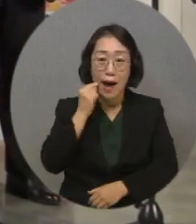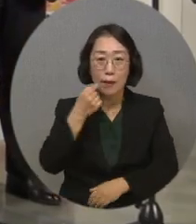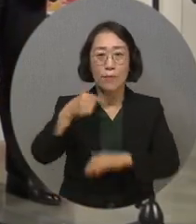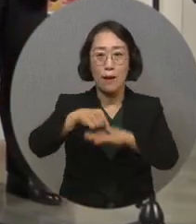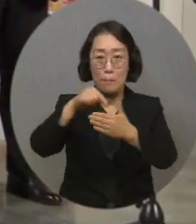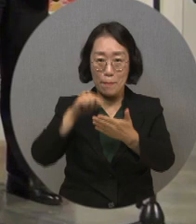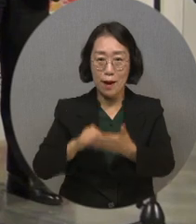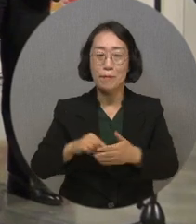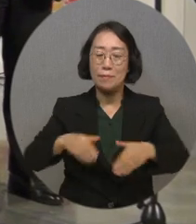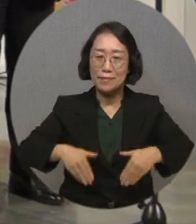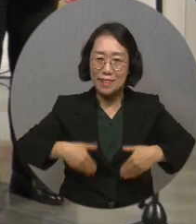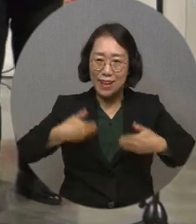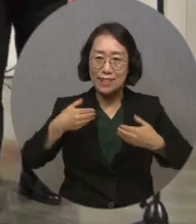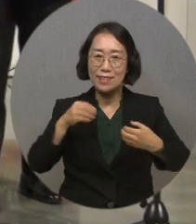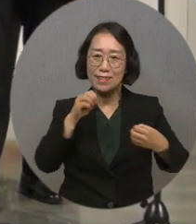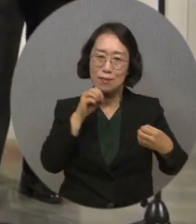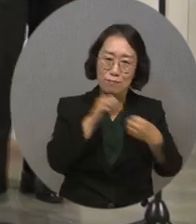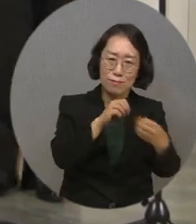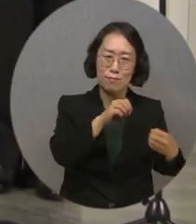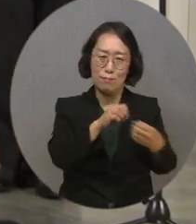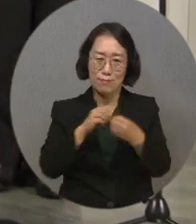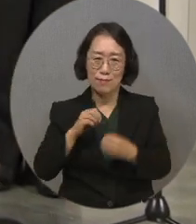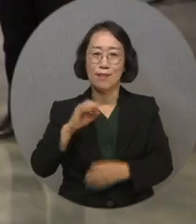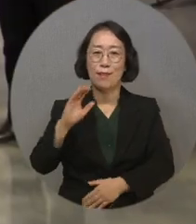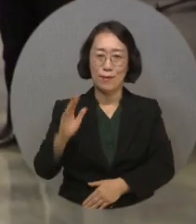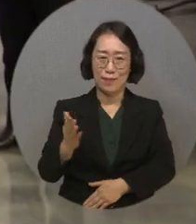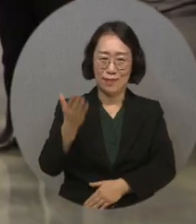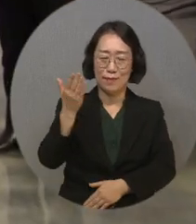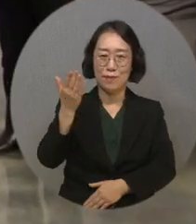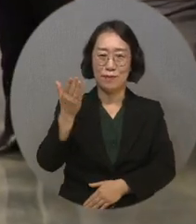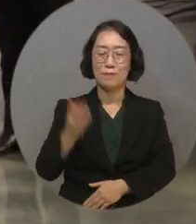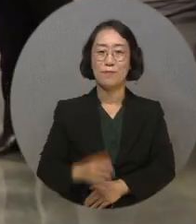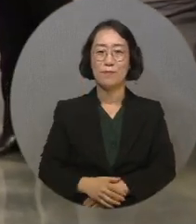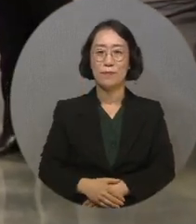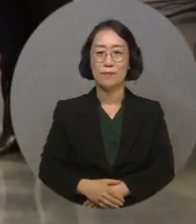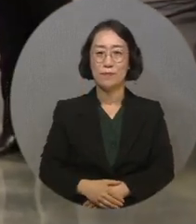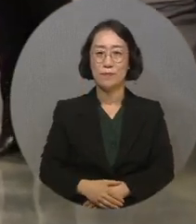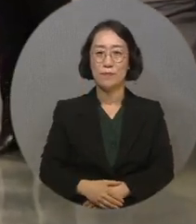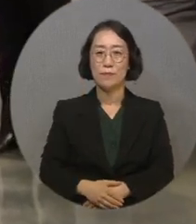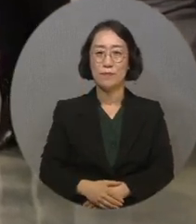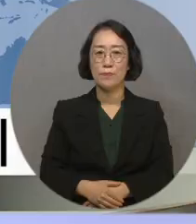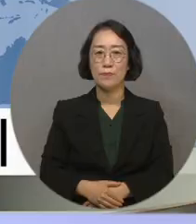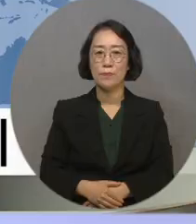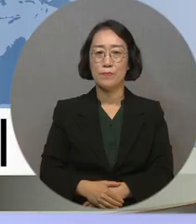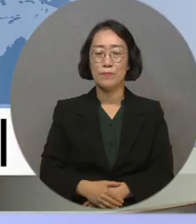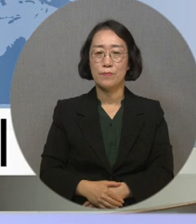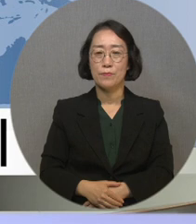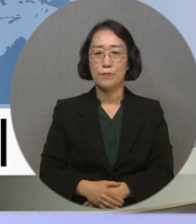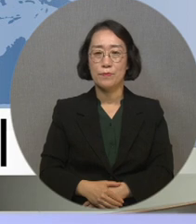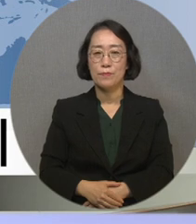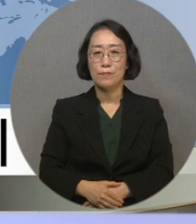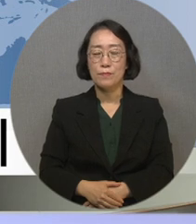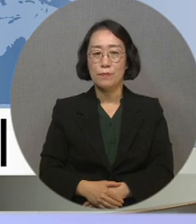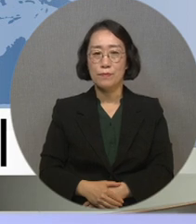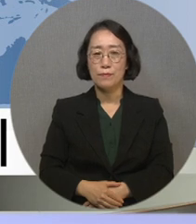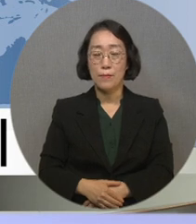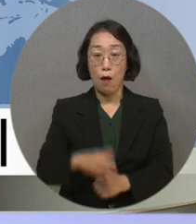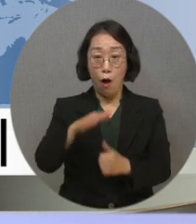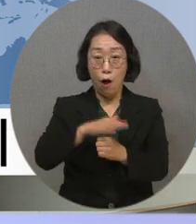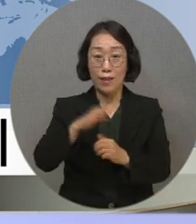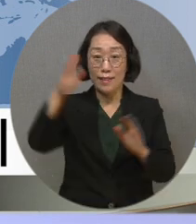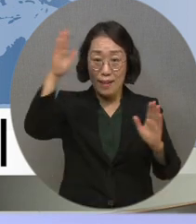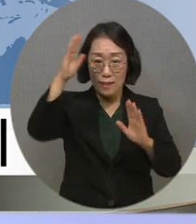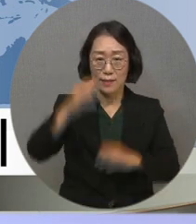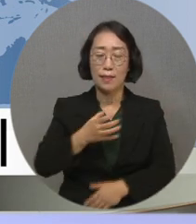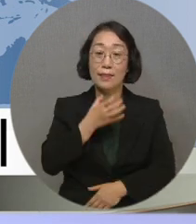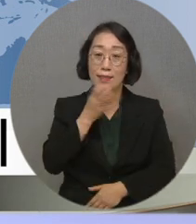마음이 따뜻하게 스며드는 시간이었습니다. 복지TV 경기방송 정은선입니다. 어린 학생부터